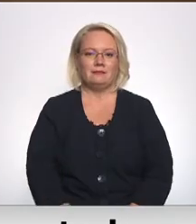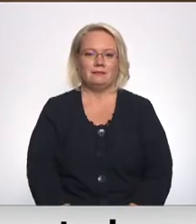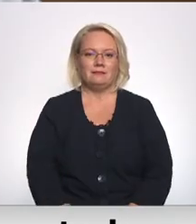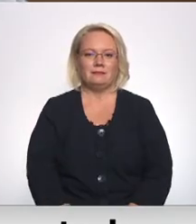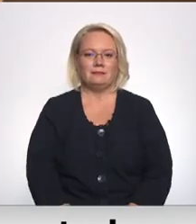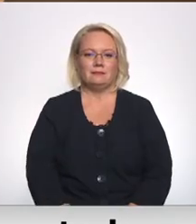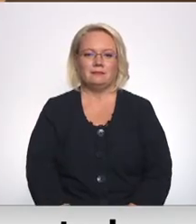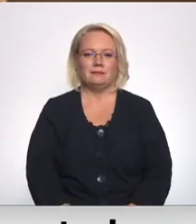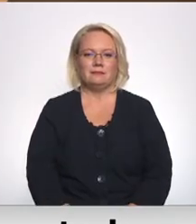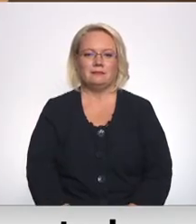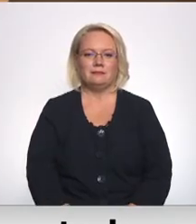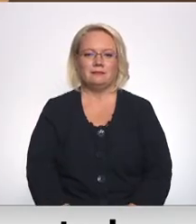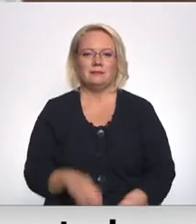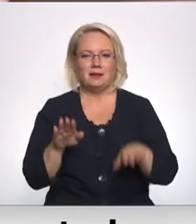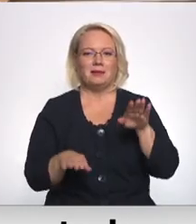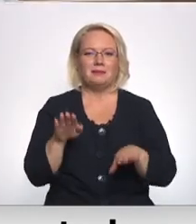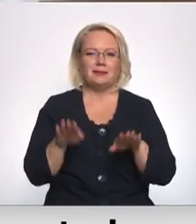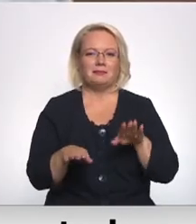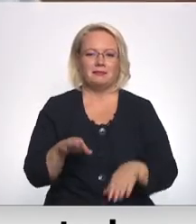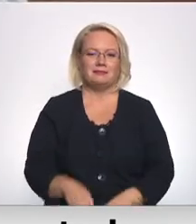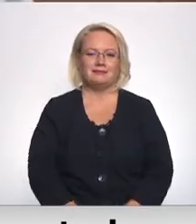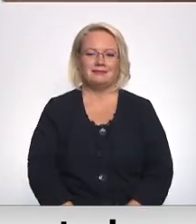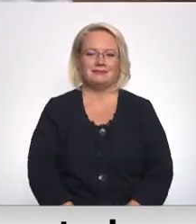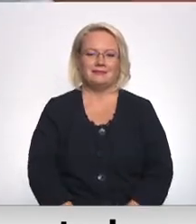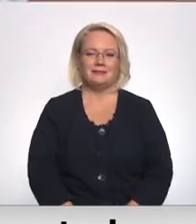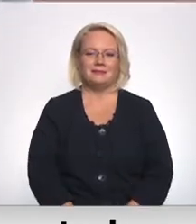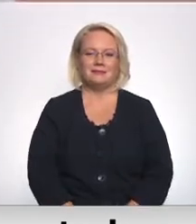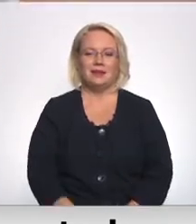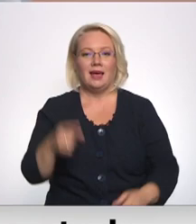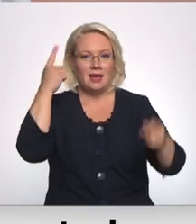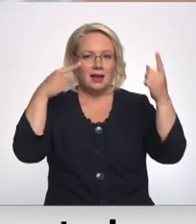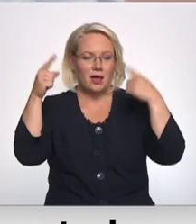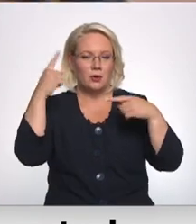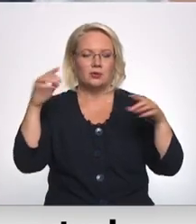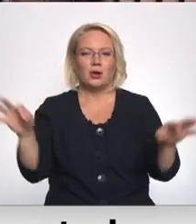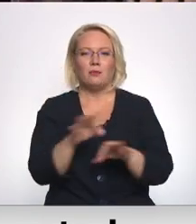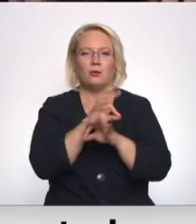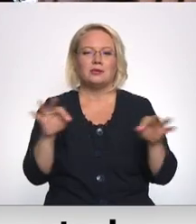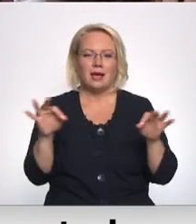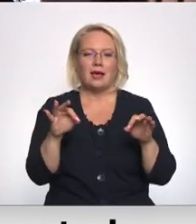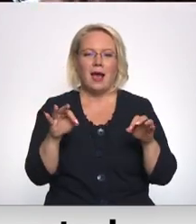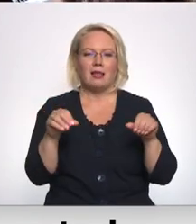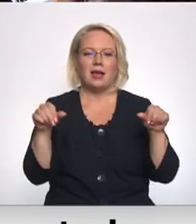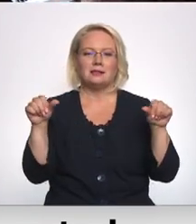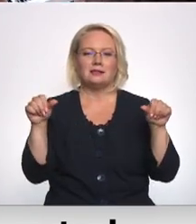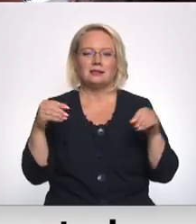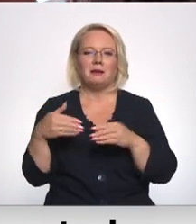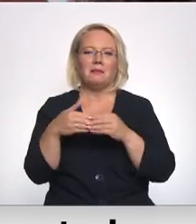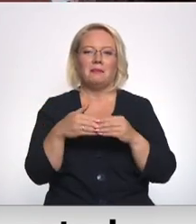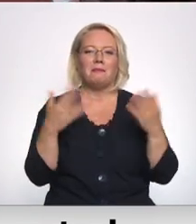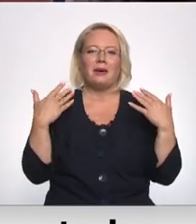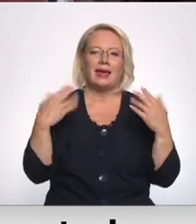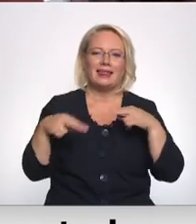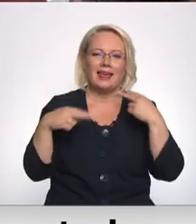atnākuši. Jā, esam pret trolīši atnākuši. Radošais muzikālais pikniks ir tikai viena no metodēm, kas